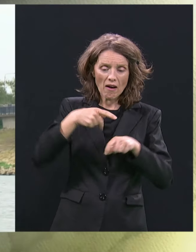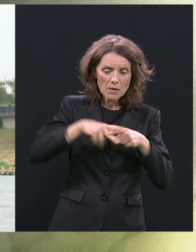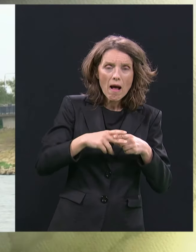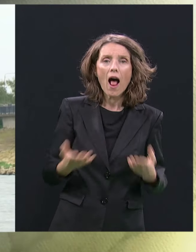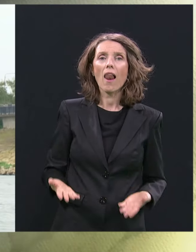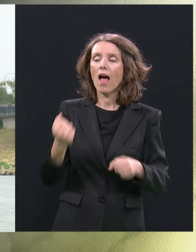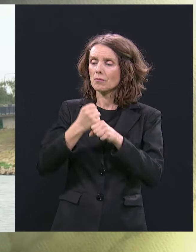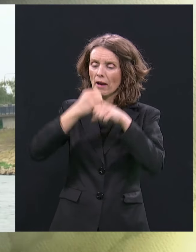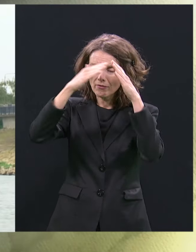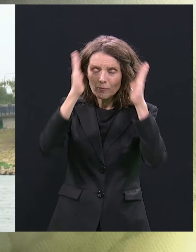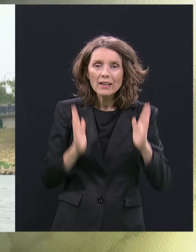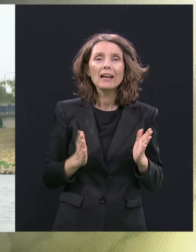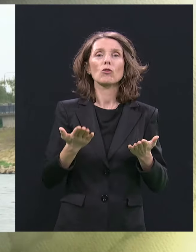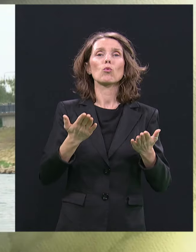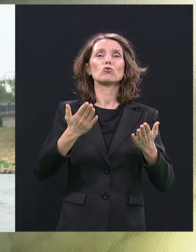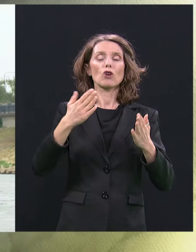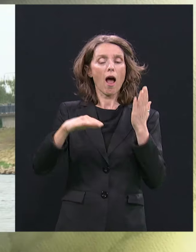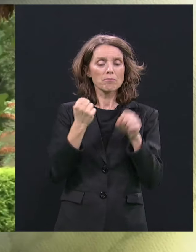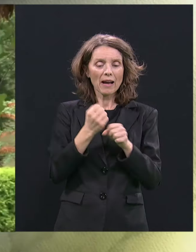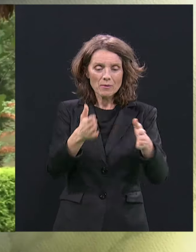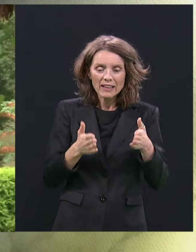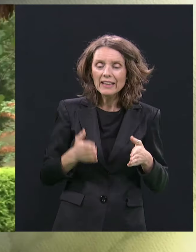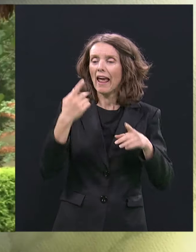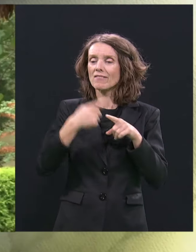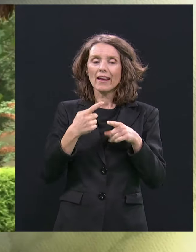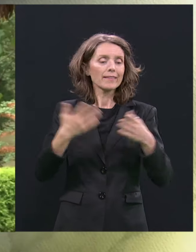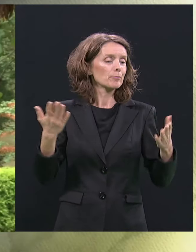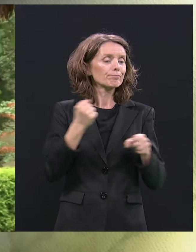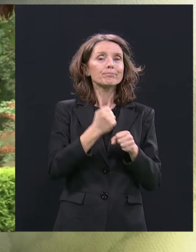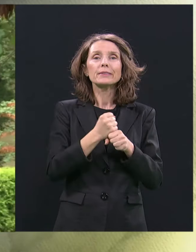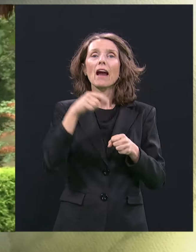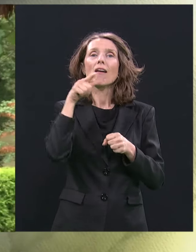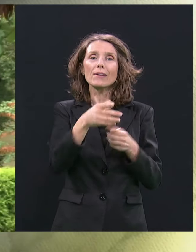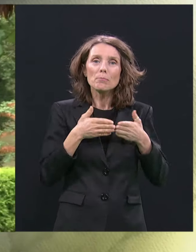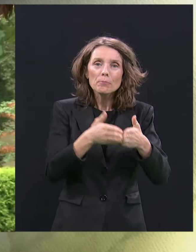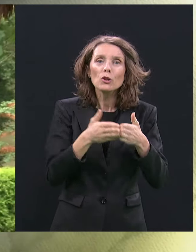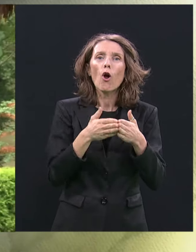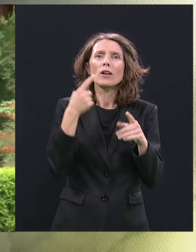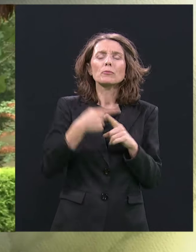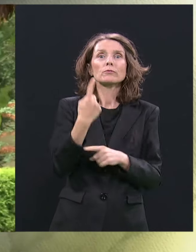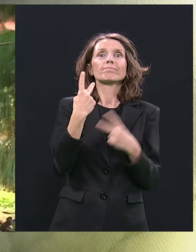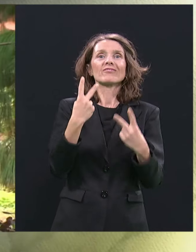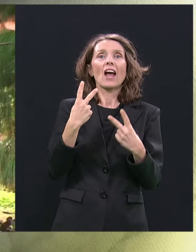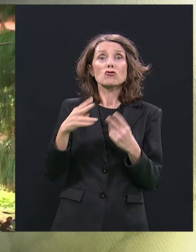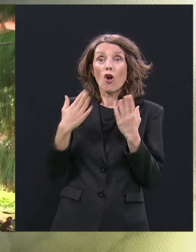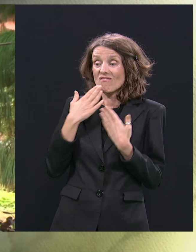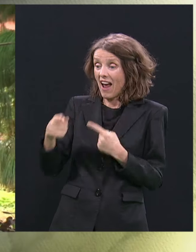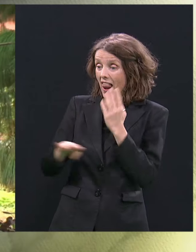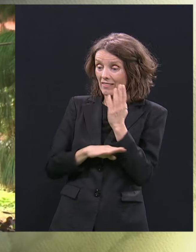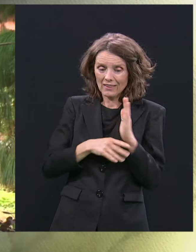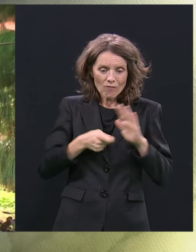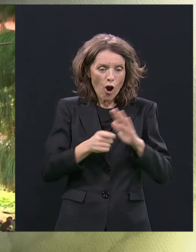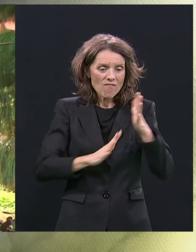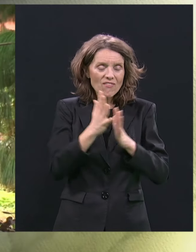konačište, mesto na kome se skriva i plovi. Najvažnije, donosi vatru koja ga greje i hrani.